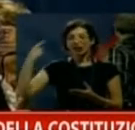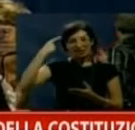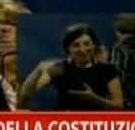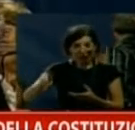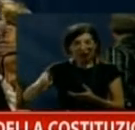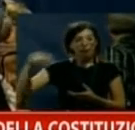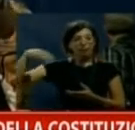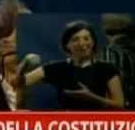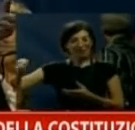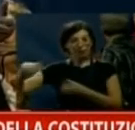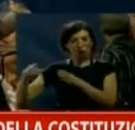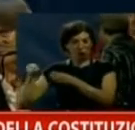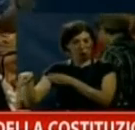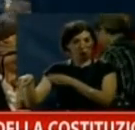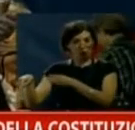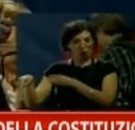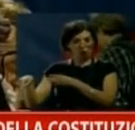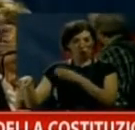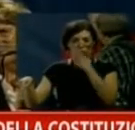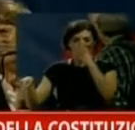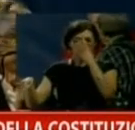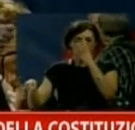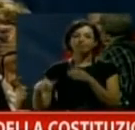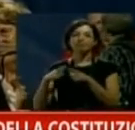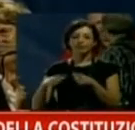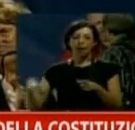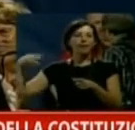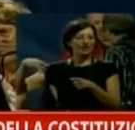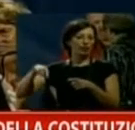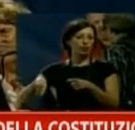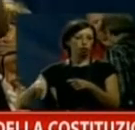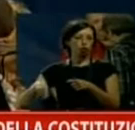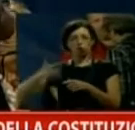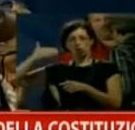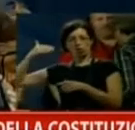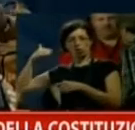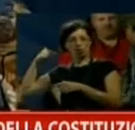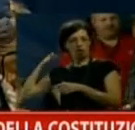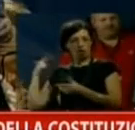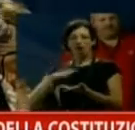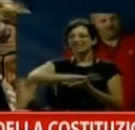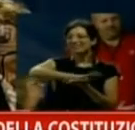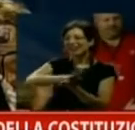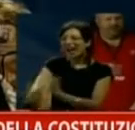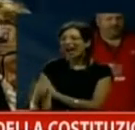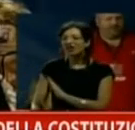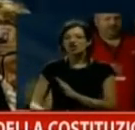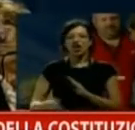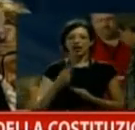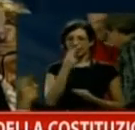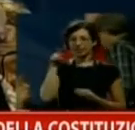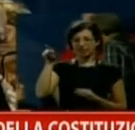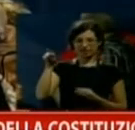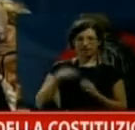chi l'aveva portato qui. Marzabotto è una delle più terribili stragi naziste e non è retorica